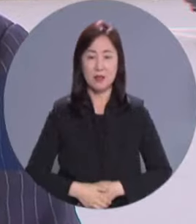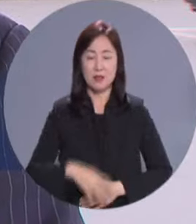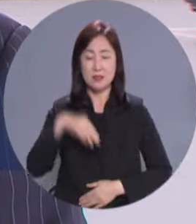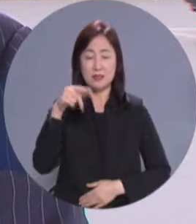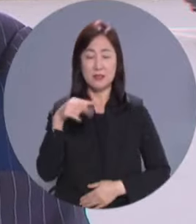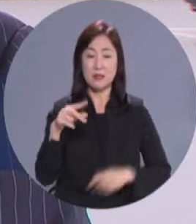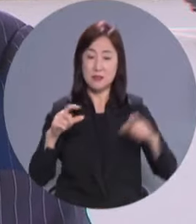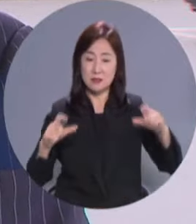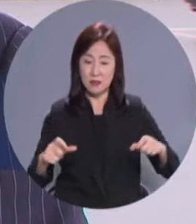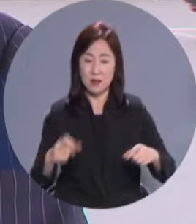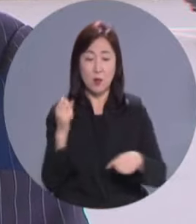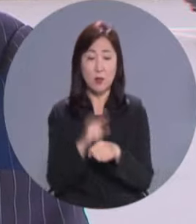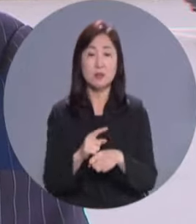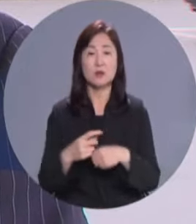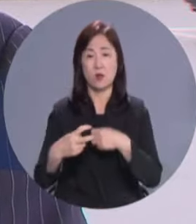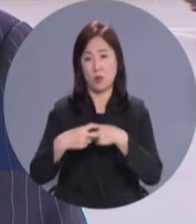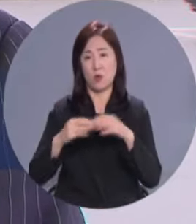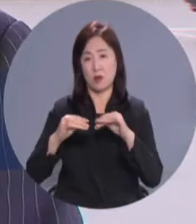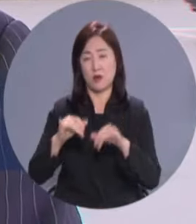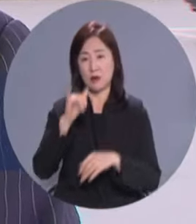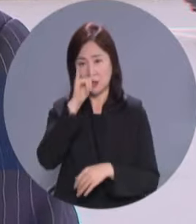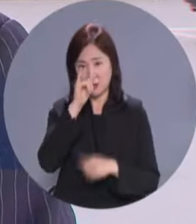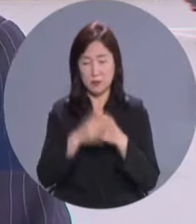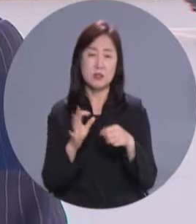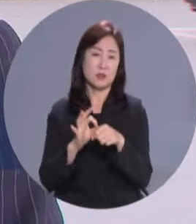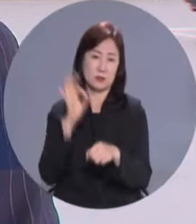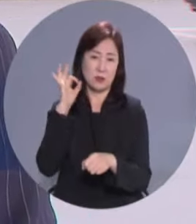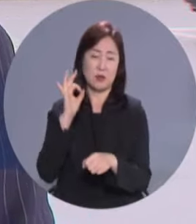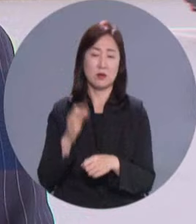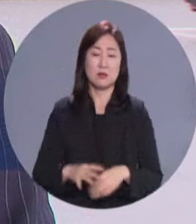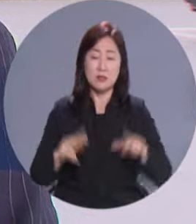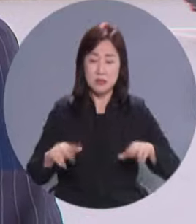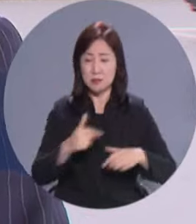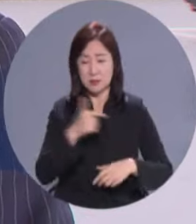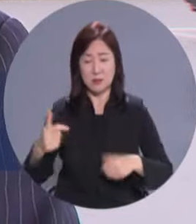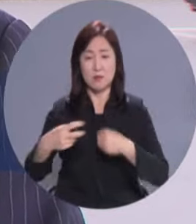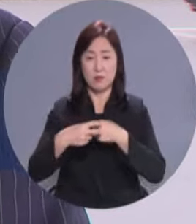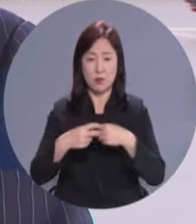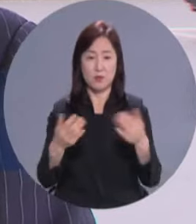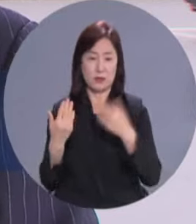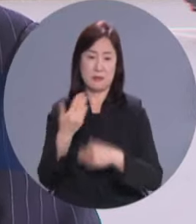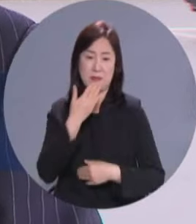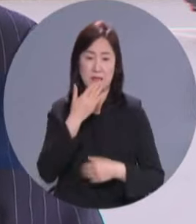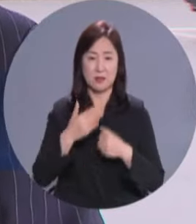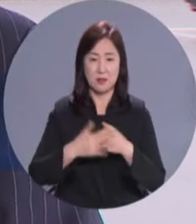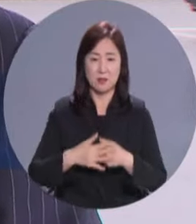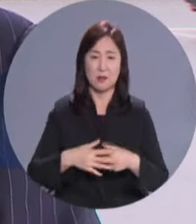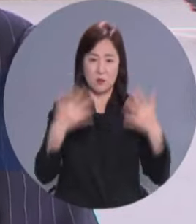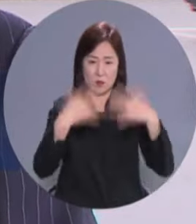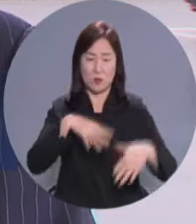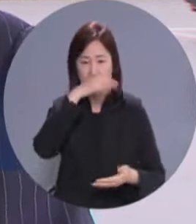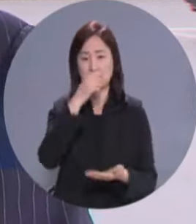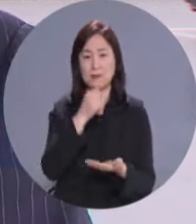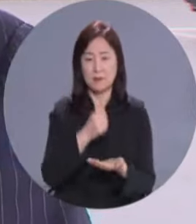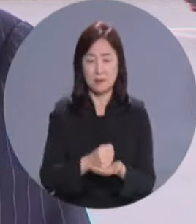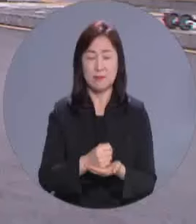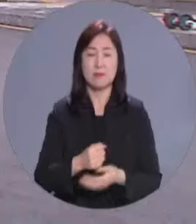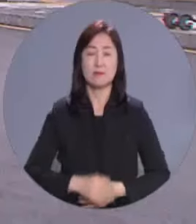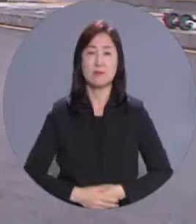10년 전부터 준비가 되어 있고 충분히 큰 병원이 올 수 있는 그런 여건이 되기 때문에 순천이 합지라 생각을